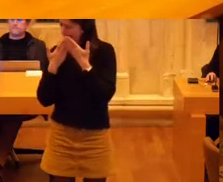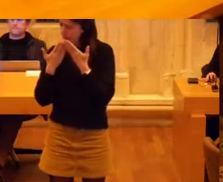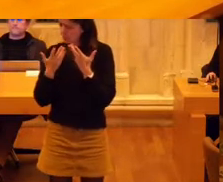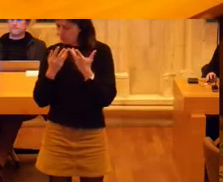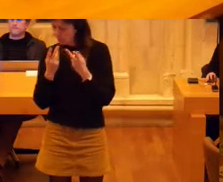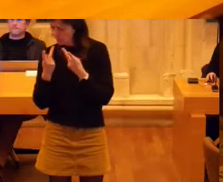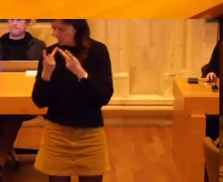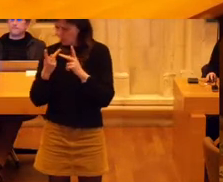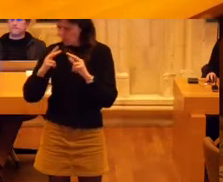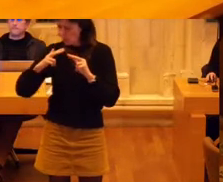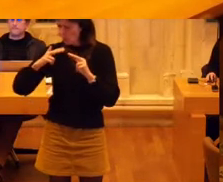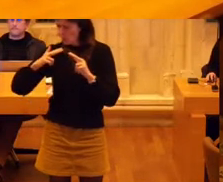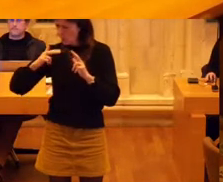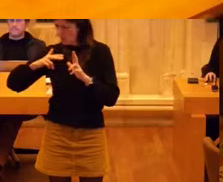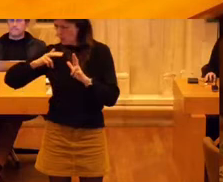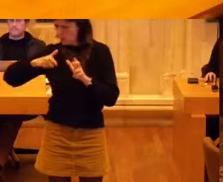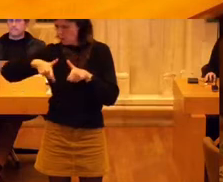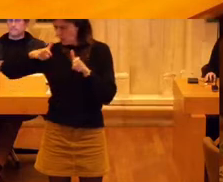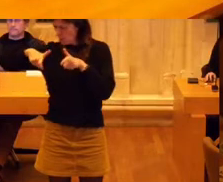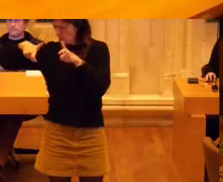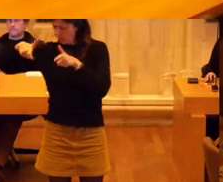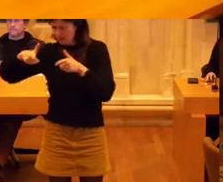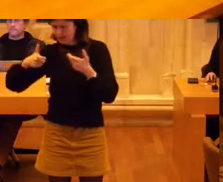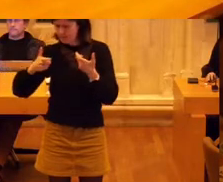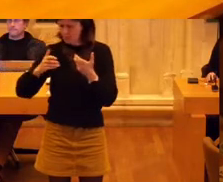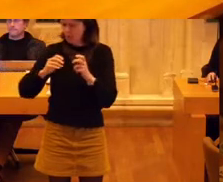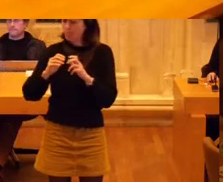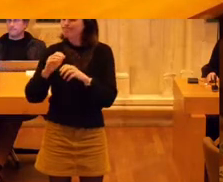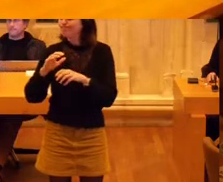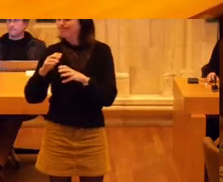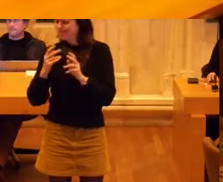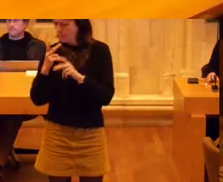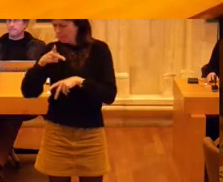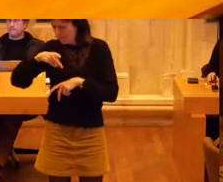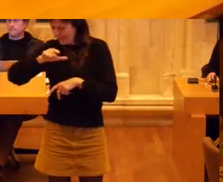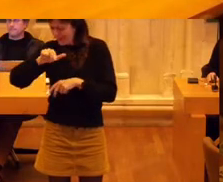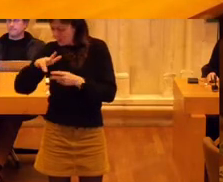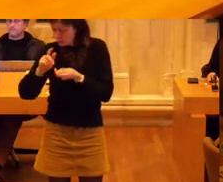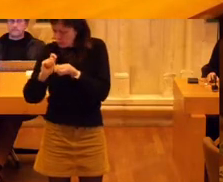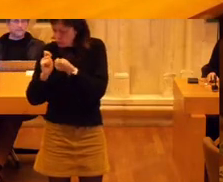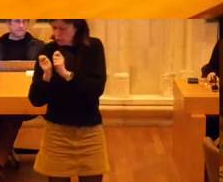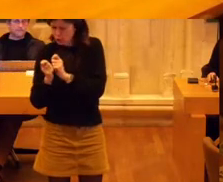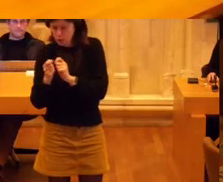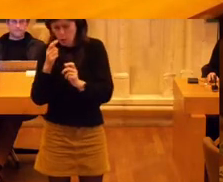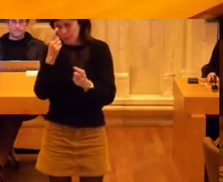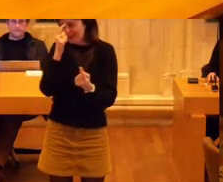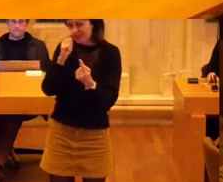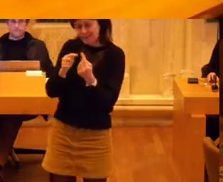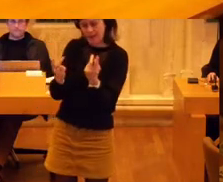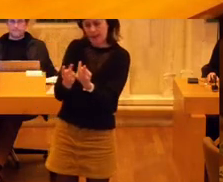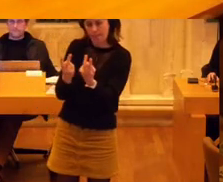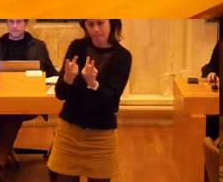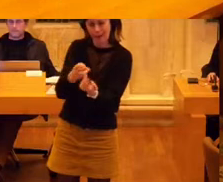habitat, modifié le PLU pour que le parc de Ségueville soit préservé, pour que le parc de Ségueville